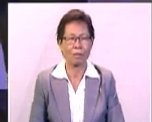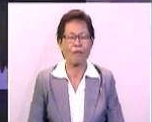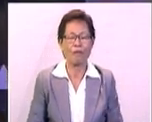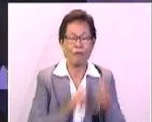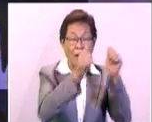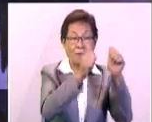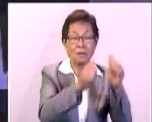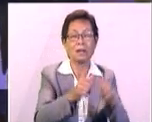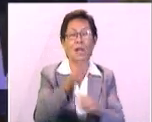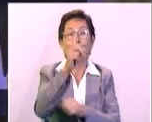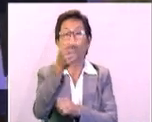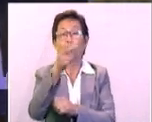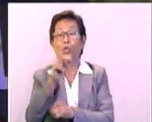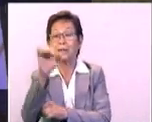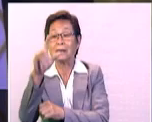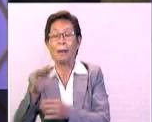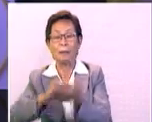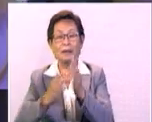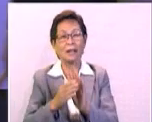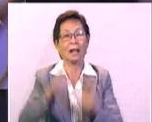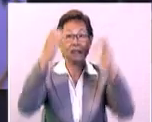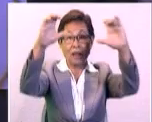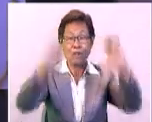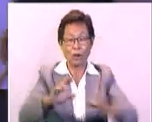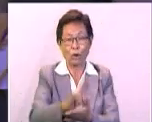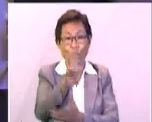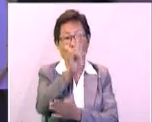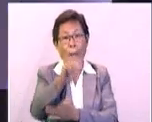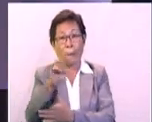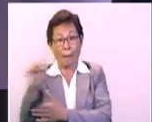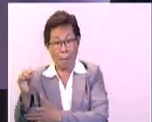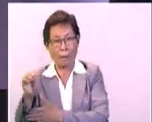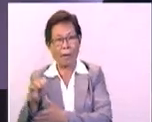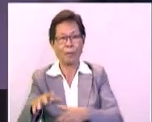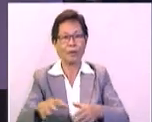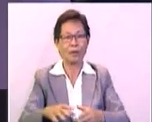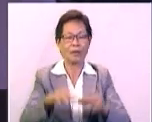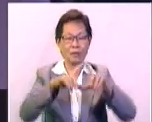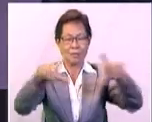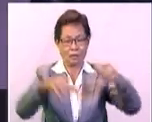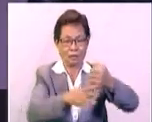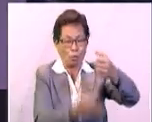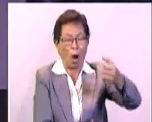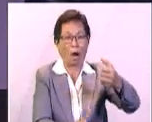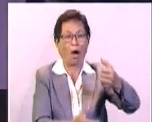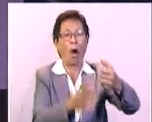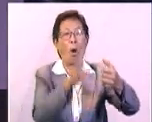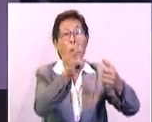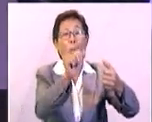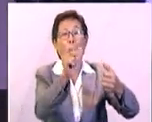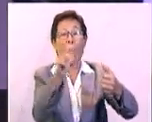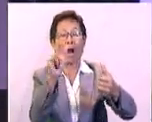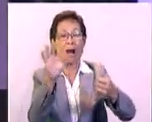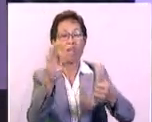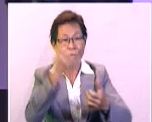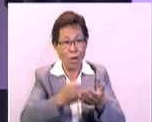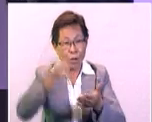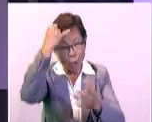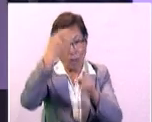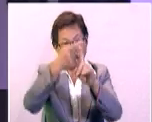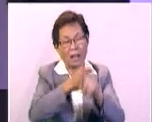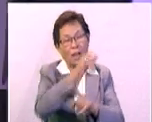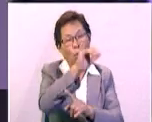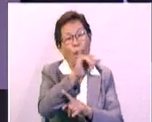Terdahulu, Tun Dr. Siti yang pernah menjadi Chancellor Universiti Multimedia menerima penyerahan dana wakaf ilmu daripada penaja kepada